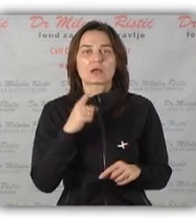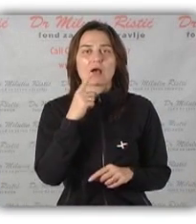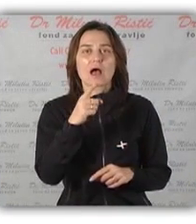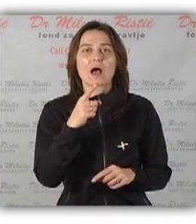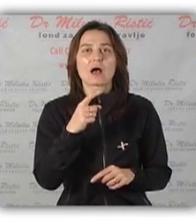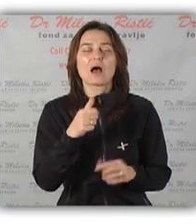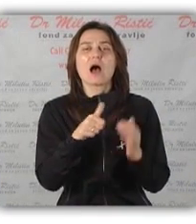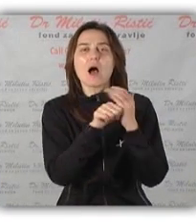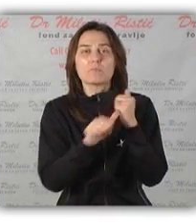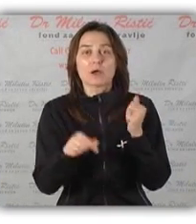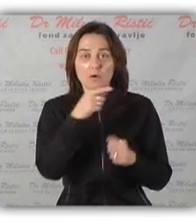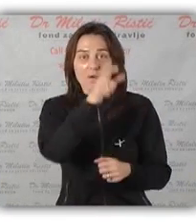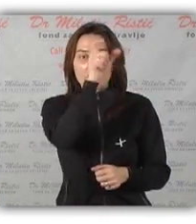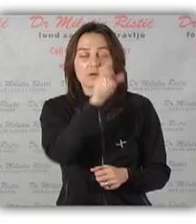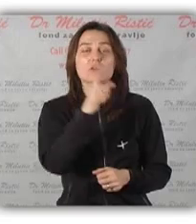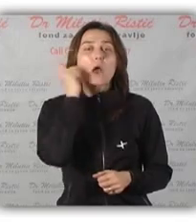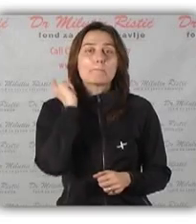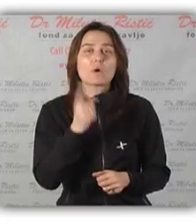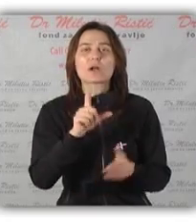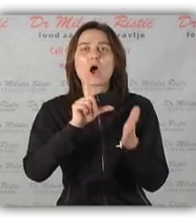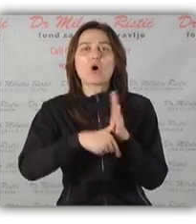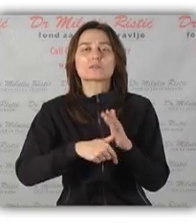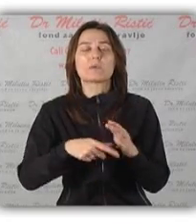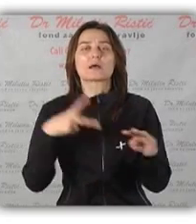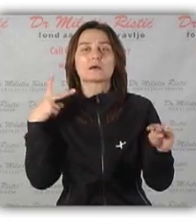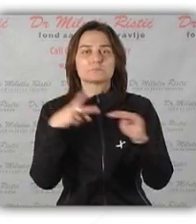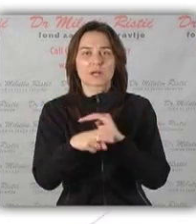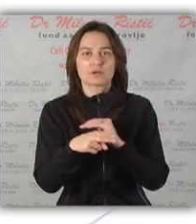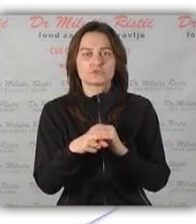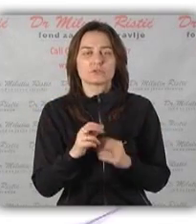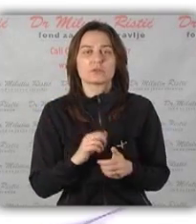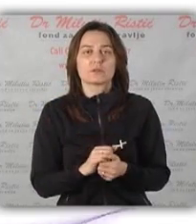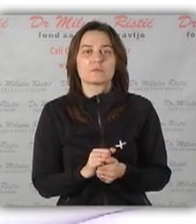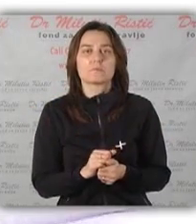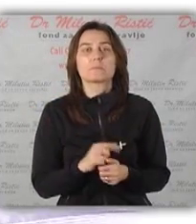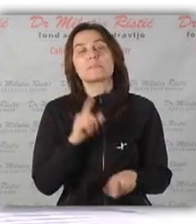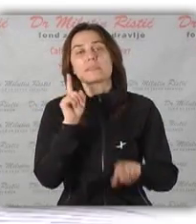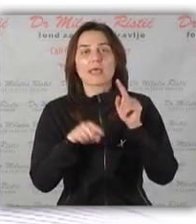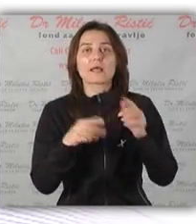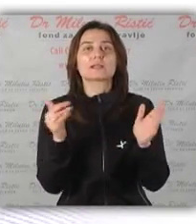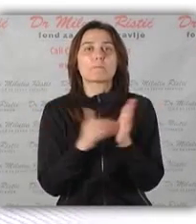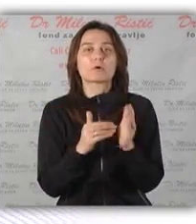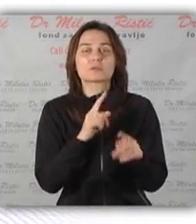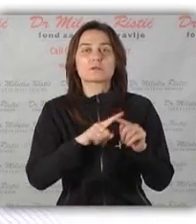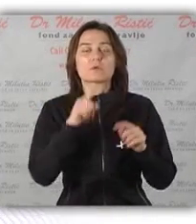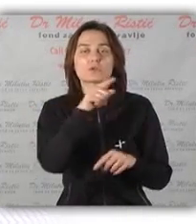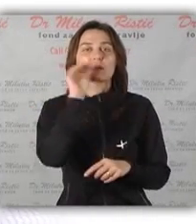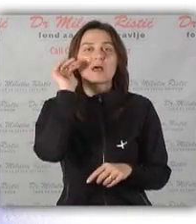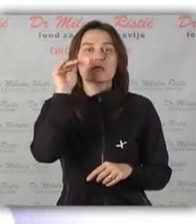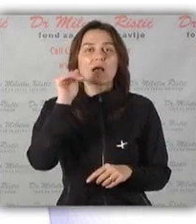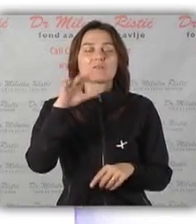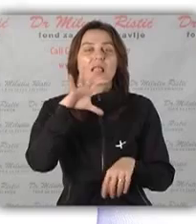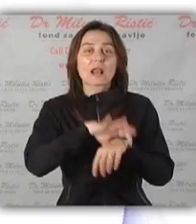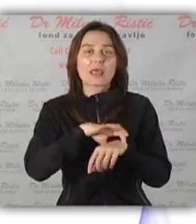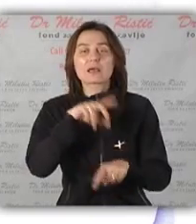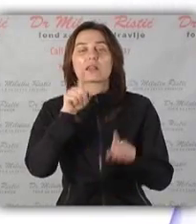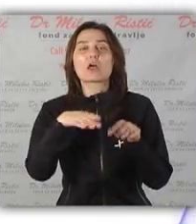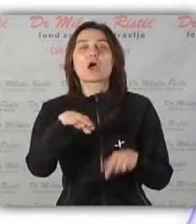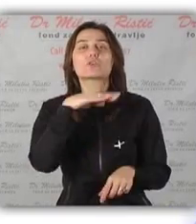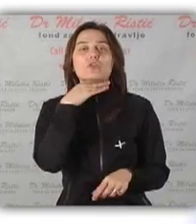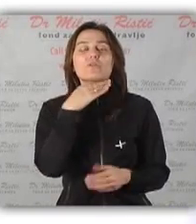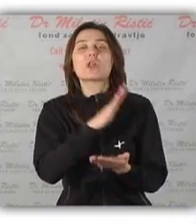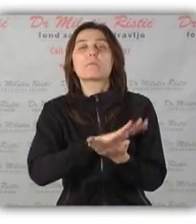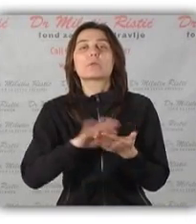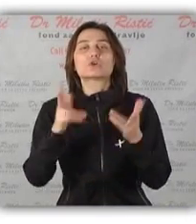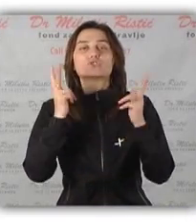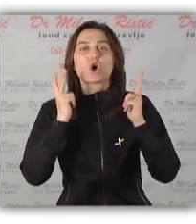razloga dijareja kod ovih osoba mora odmah sanirati. Ponekad je potrebno da se zbog toga javite lekaru, ponekad